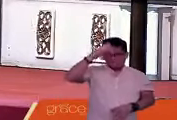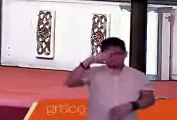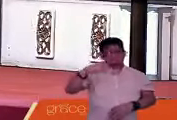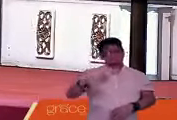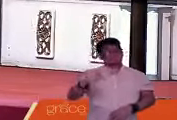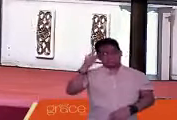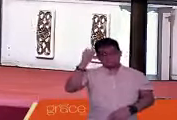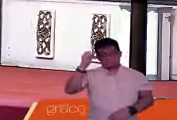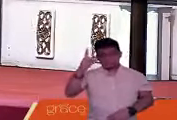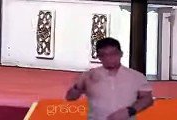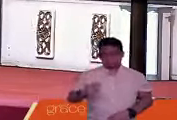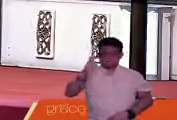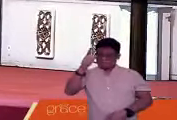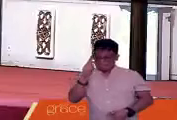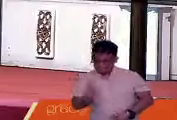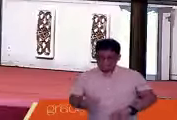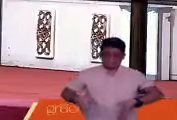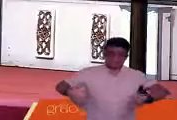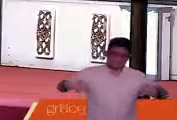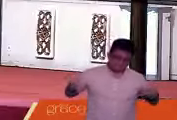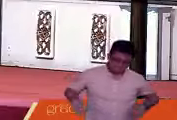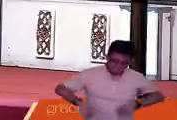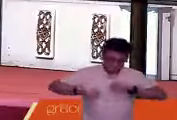And God met his every need.